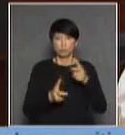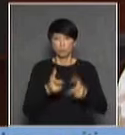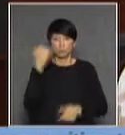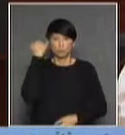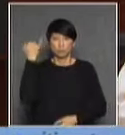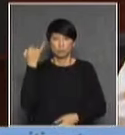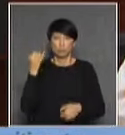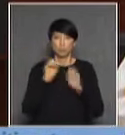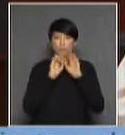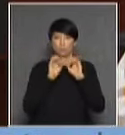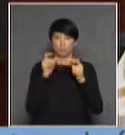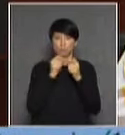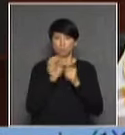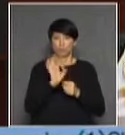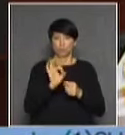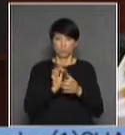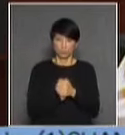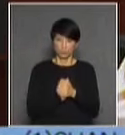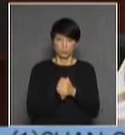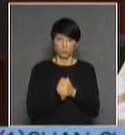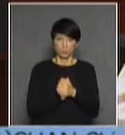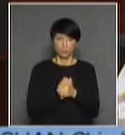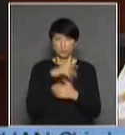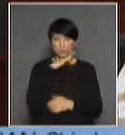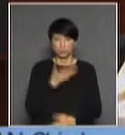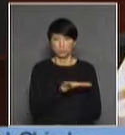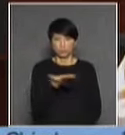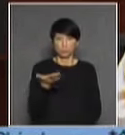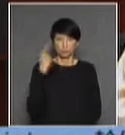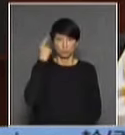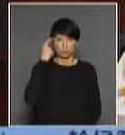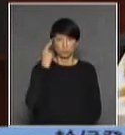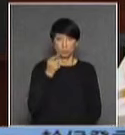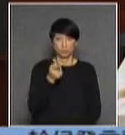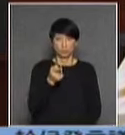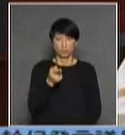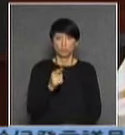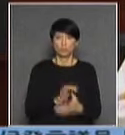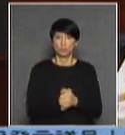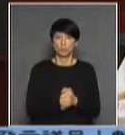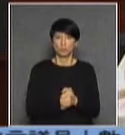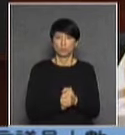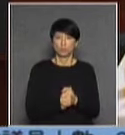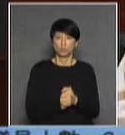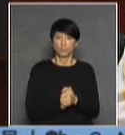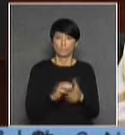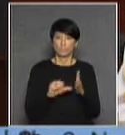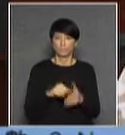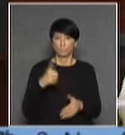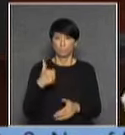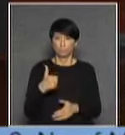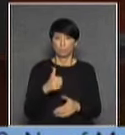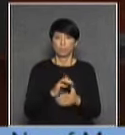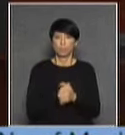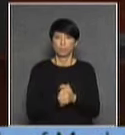冇报道。咁呢一个即係如果大家熟悉啲慈善团体嘅呢，其实最有效就係呢一个嘅效率最高嘅肯